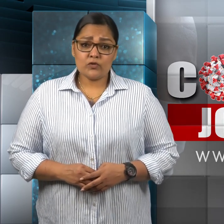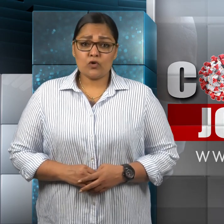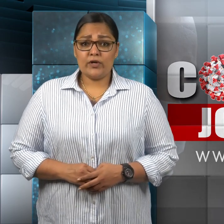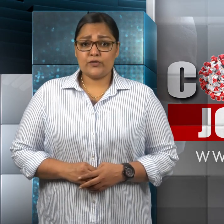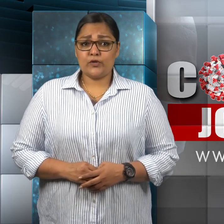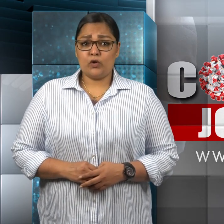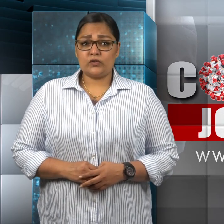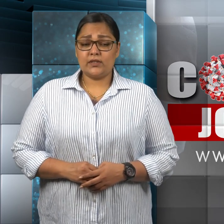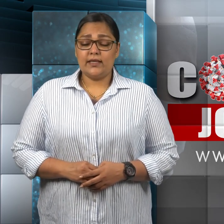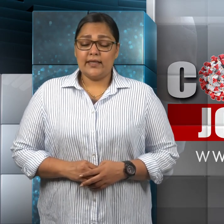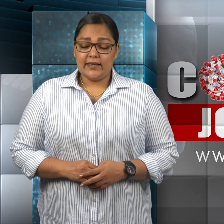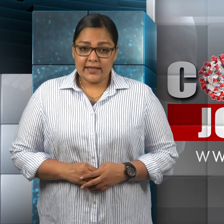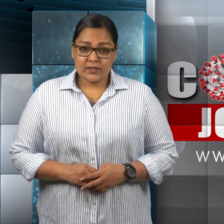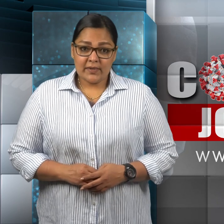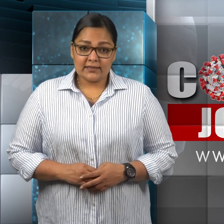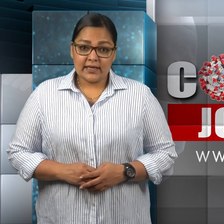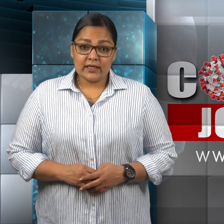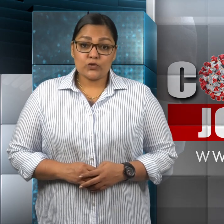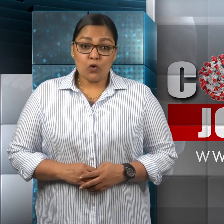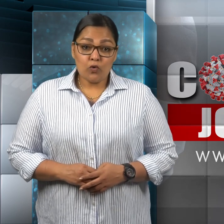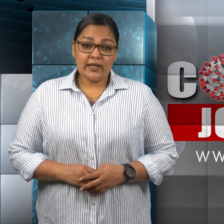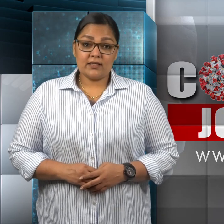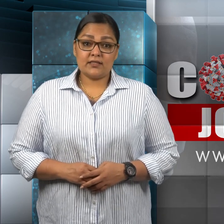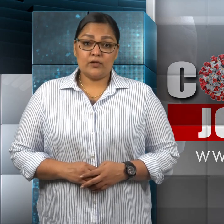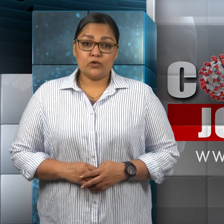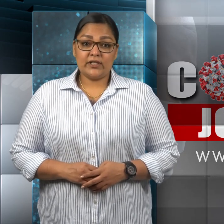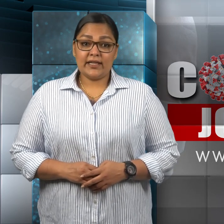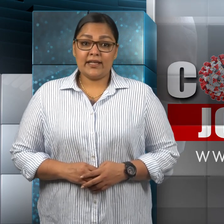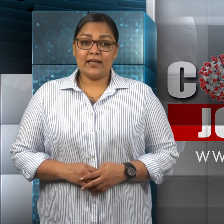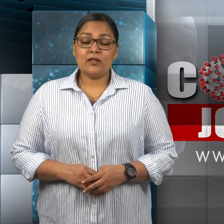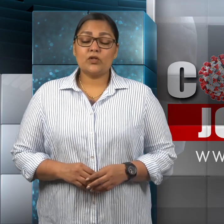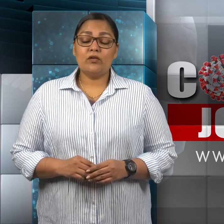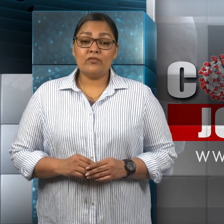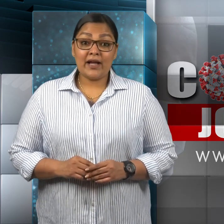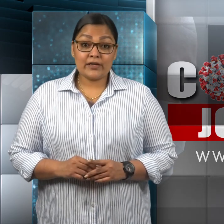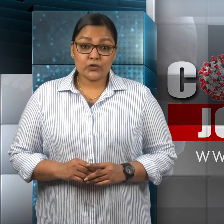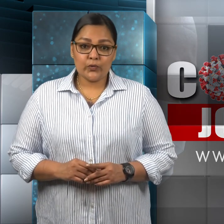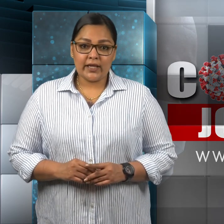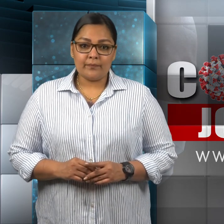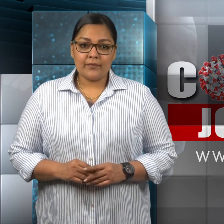het samenscholingsverbod. Deze maatregel is ook ingesteld door de regering